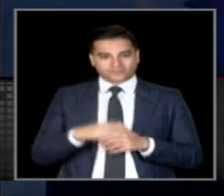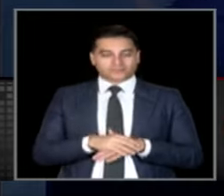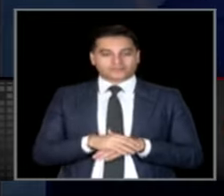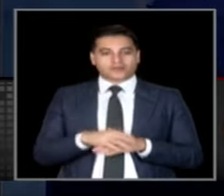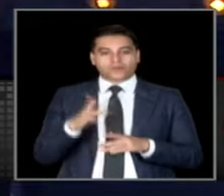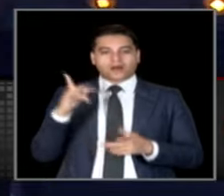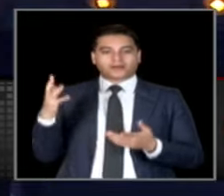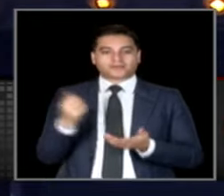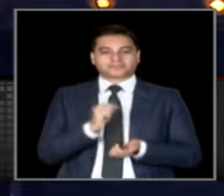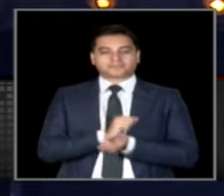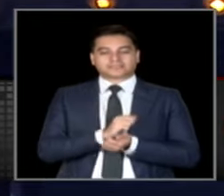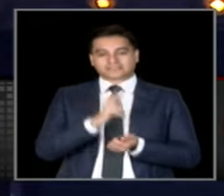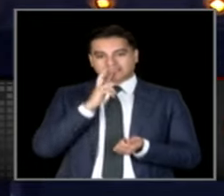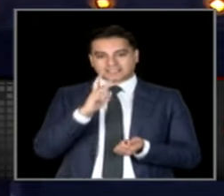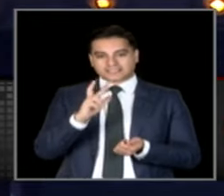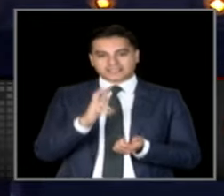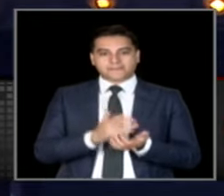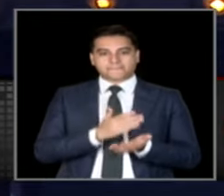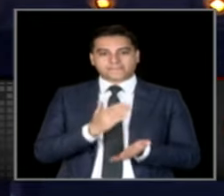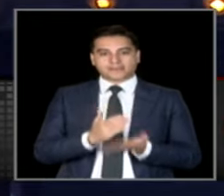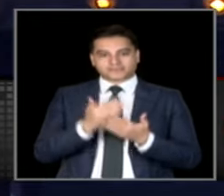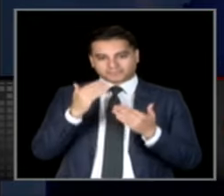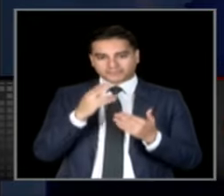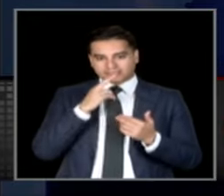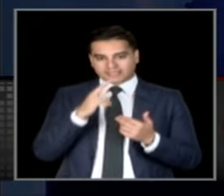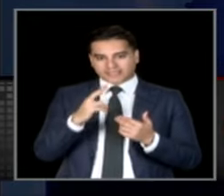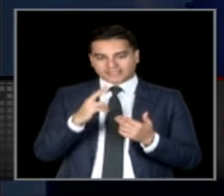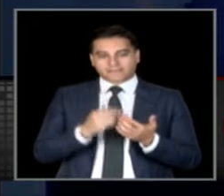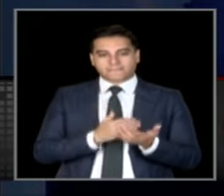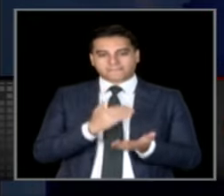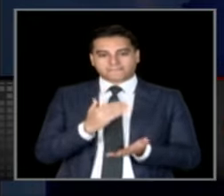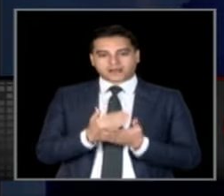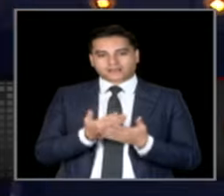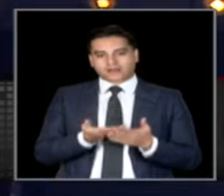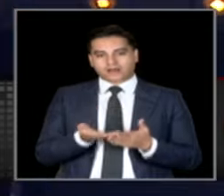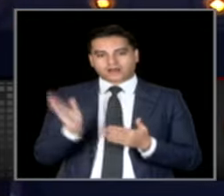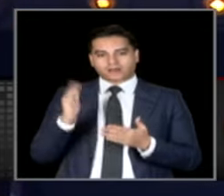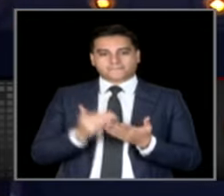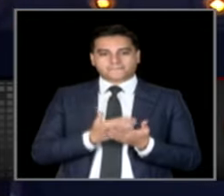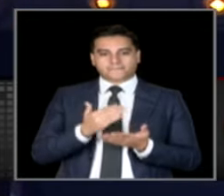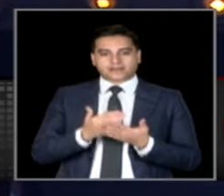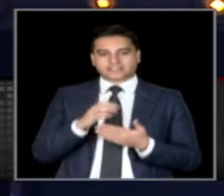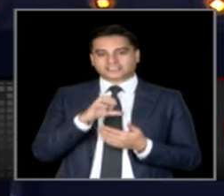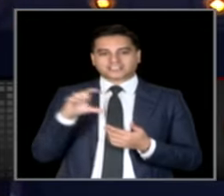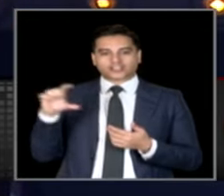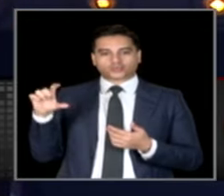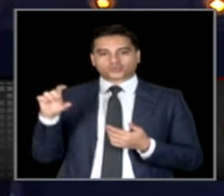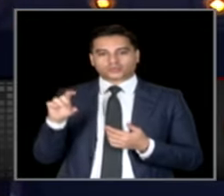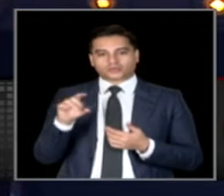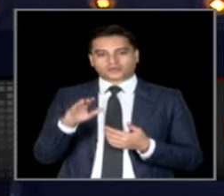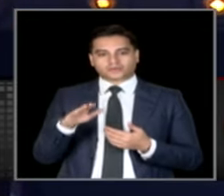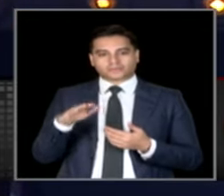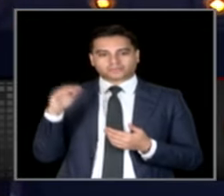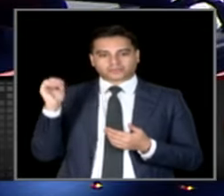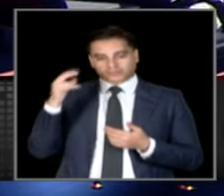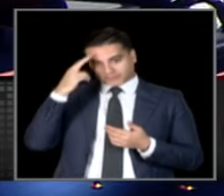اتحكم عليه 3 سنين وبعدين اتخفف الحكم لسنتين، وبعد كده خرج من السجن بعد 9 شهور. حد عنده